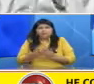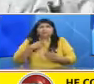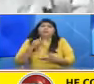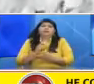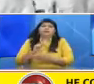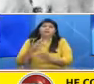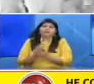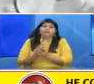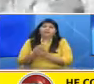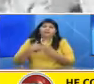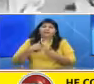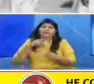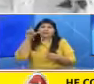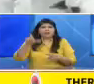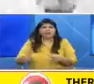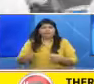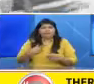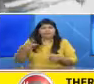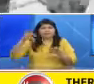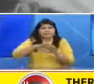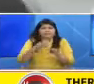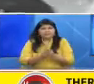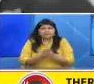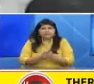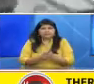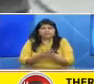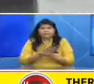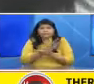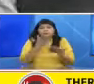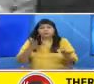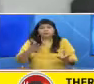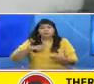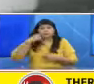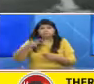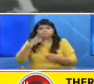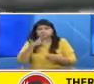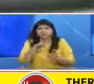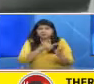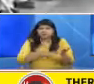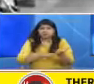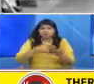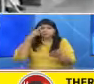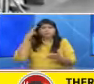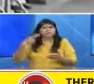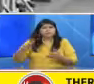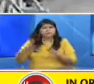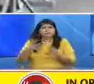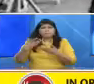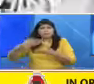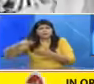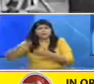जीवन का परम कर्तव्य माना। रक्तपित्त के संबंध में कितनी भ्रमणाएं थी, उन भ्रमणाओं को नष्ट करने के